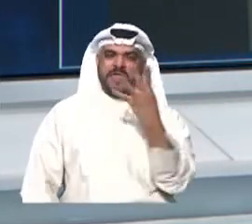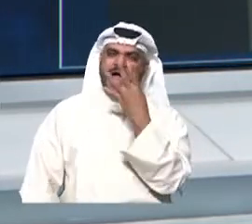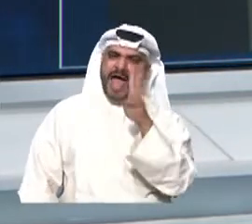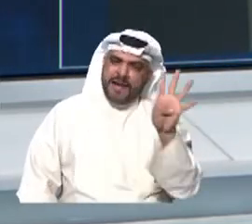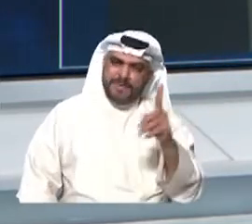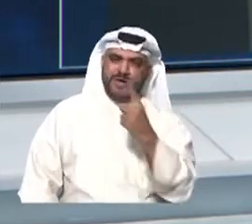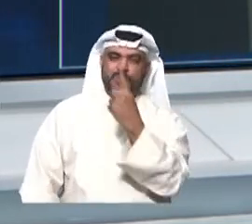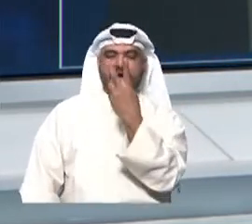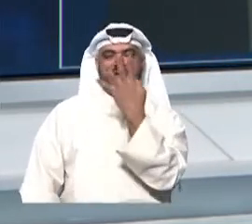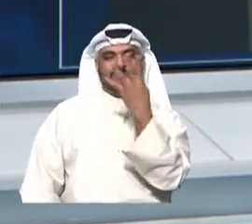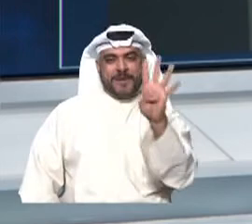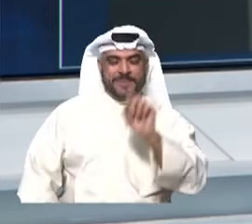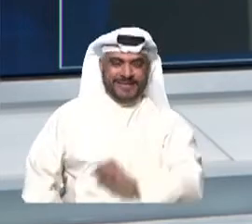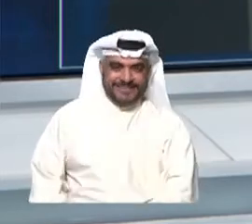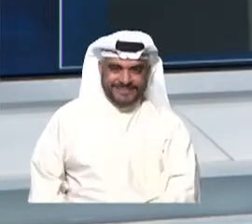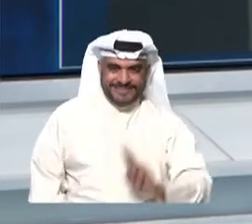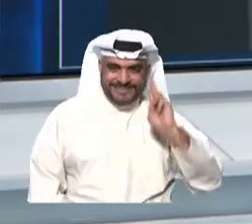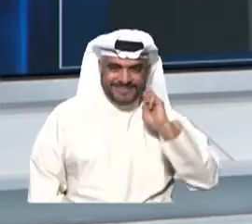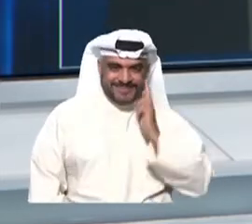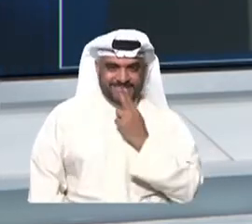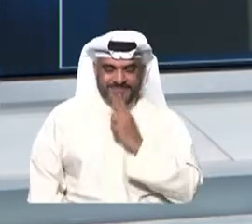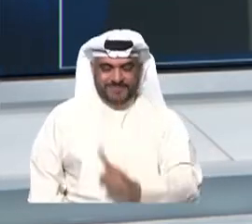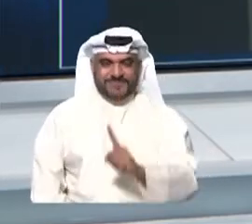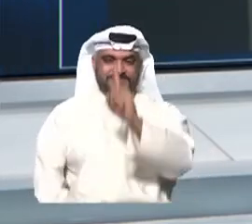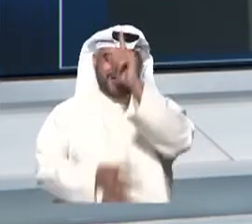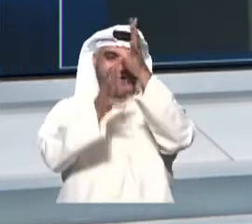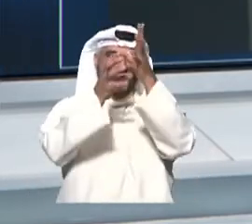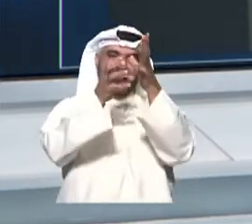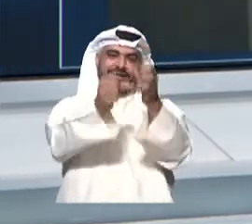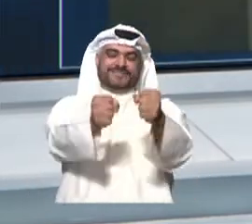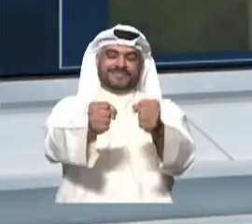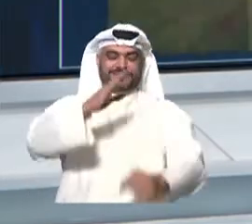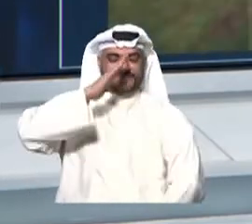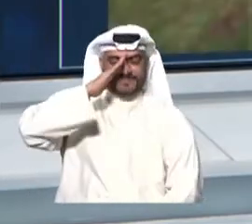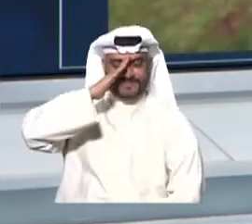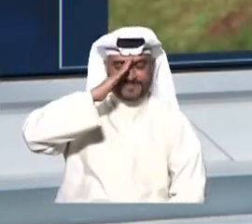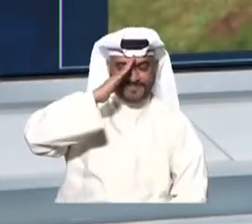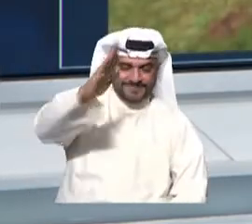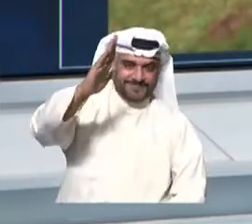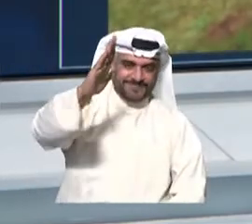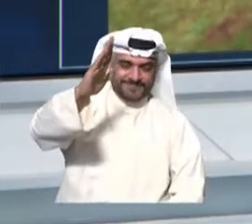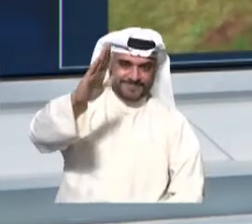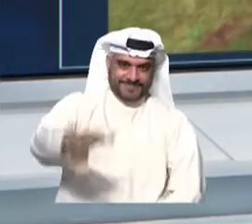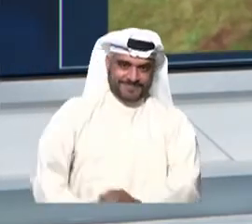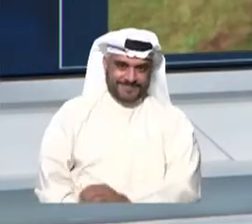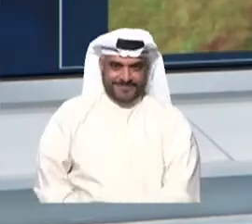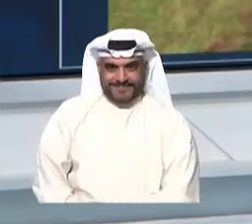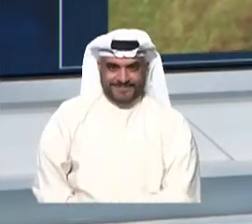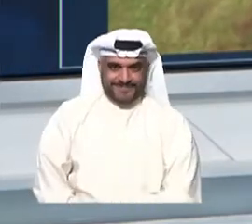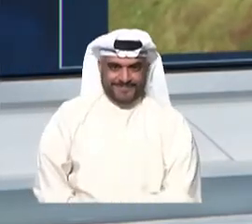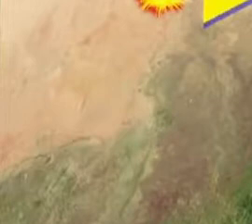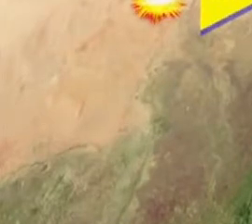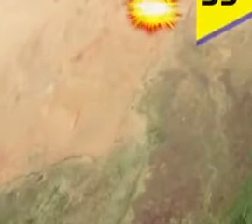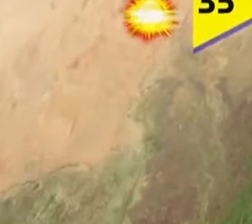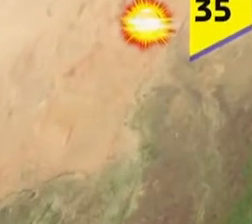38 كيلومتر بالساعة. انتهينا نشرتنا الجوية، عودة للزملاء بعد درجات الحرارة والطقس المتوقع حول العالم.